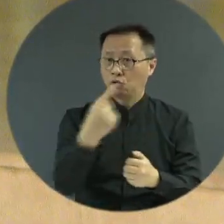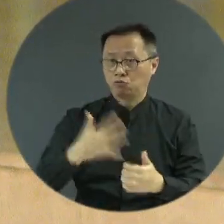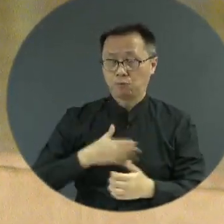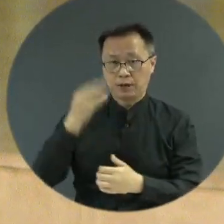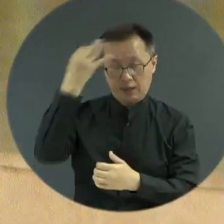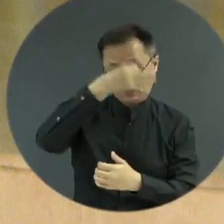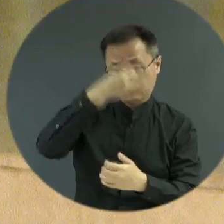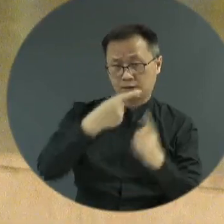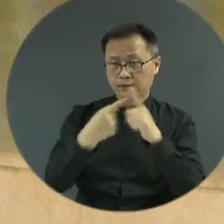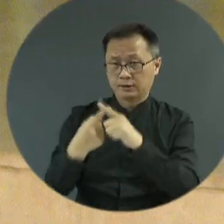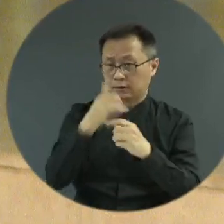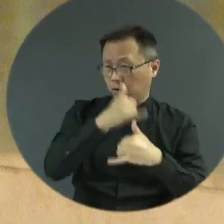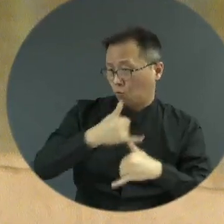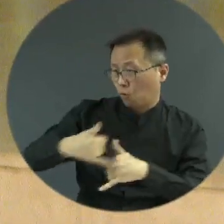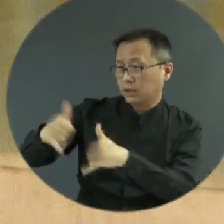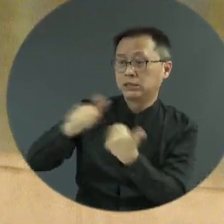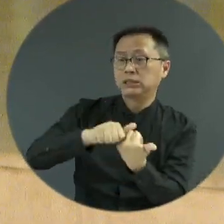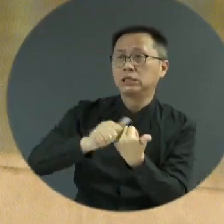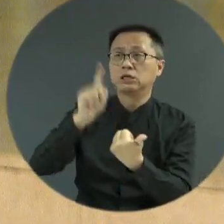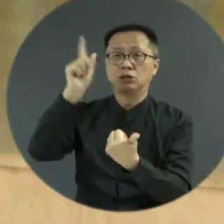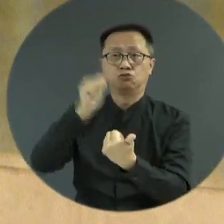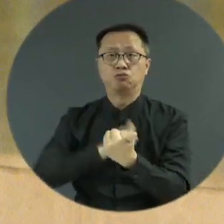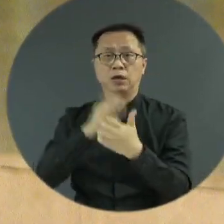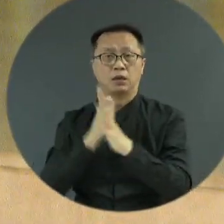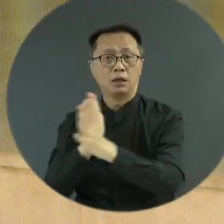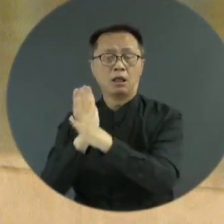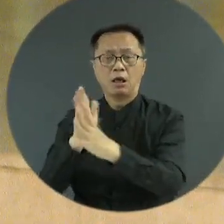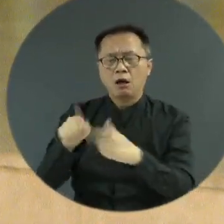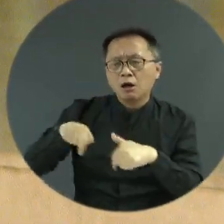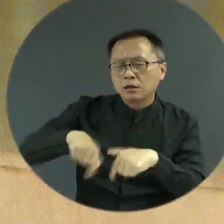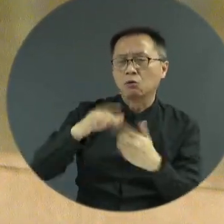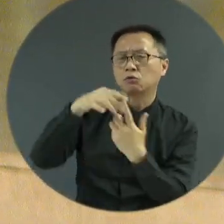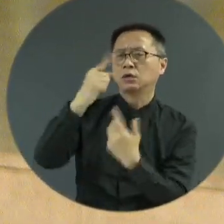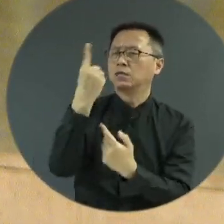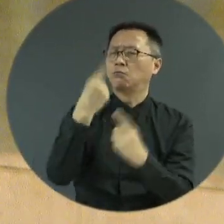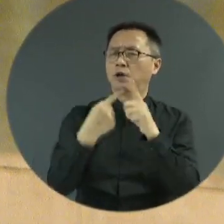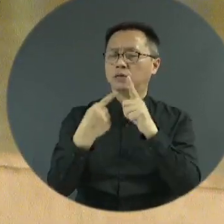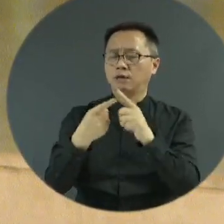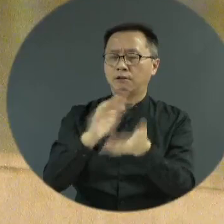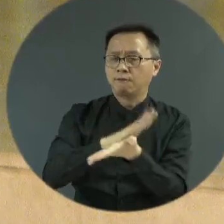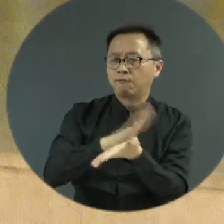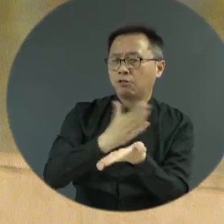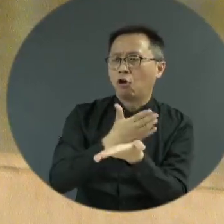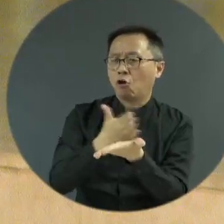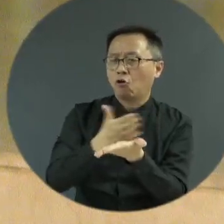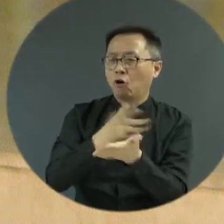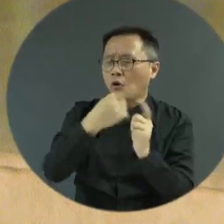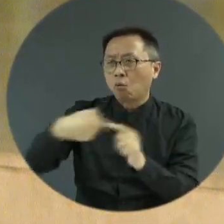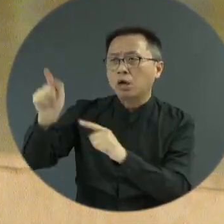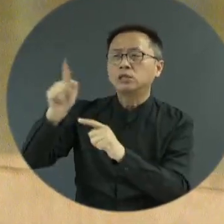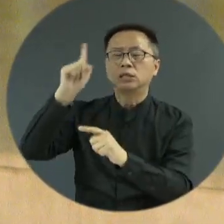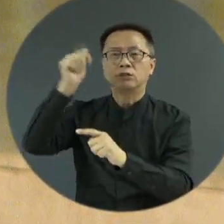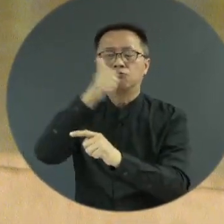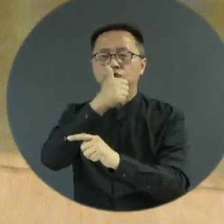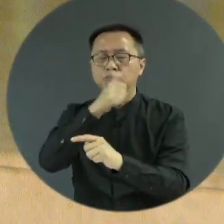的皈依旅程。其中一位后使者，他的皈依这么说，他是从朋友介绍认识天父，